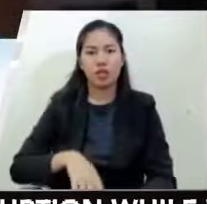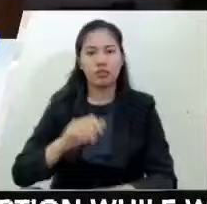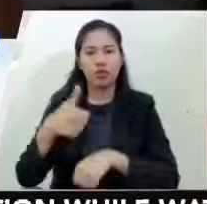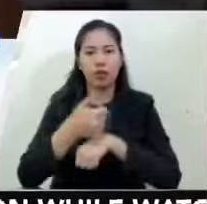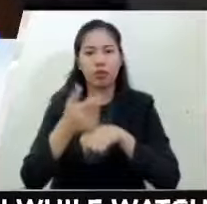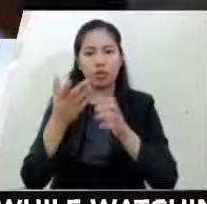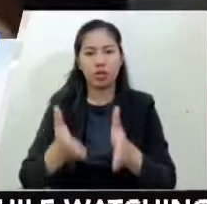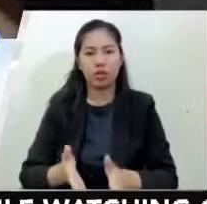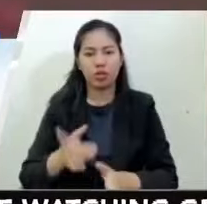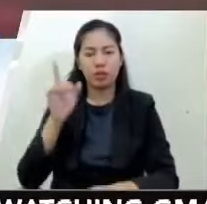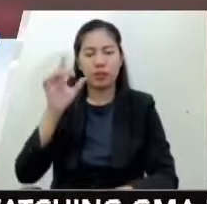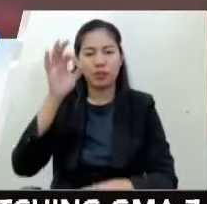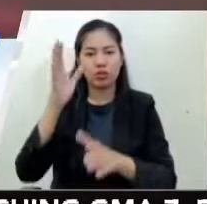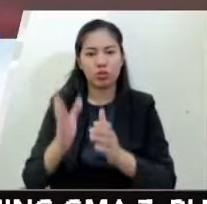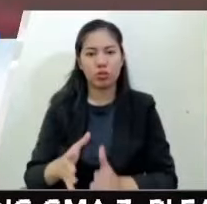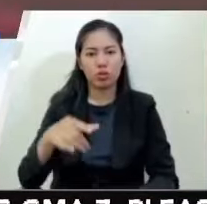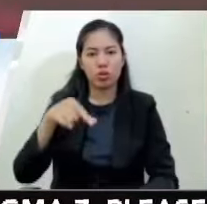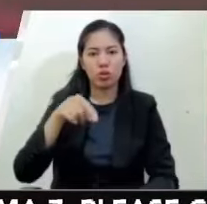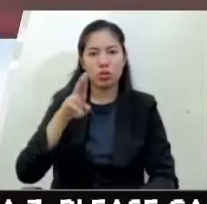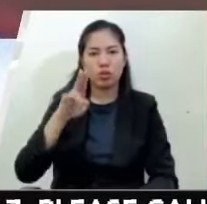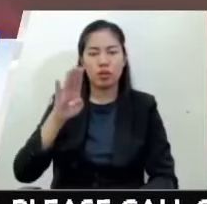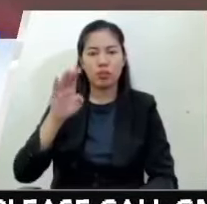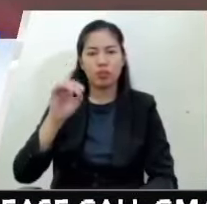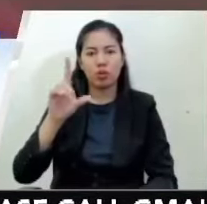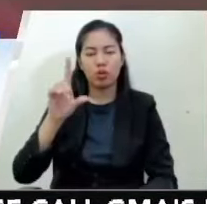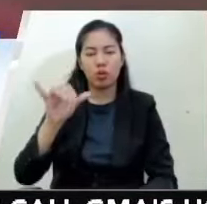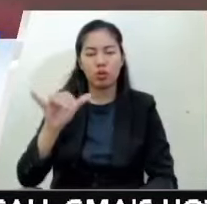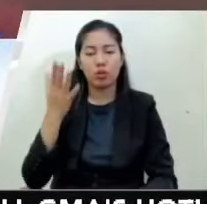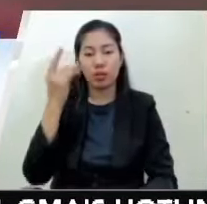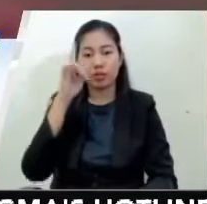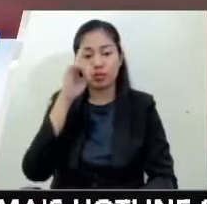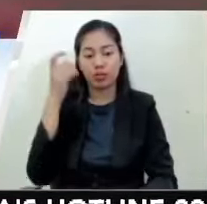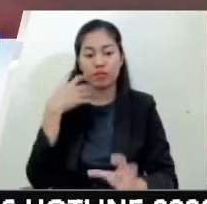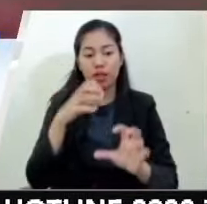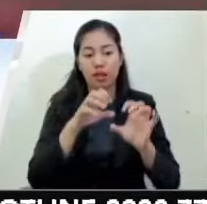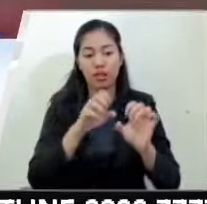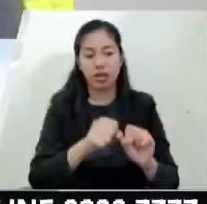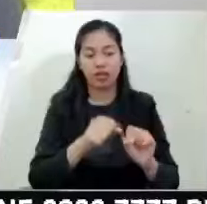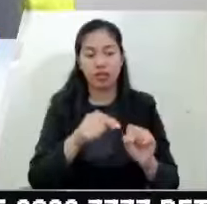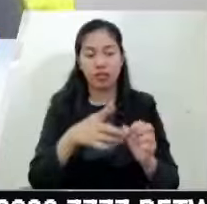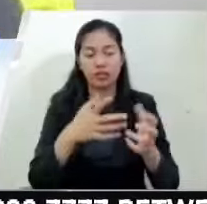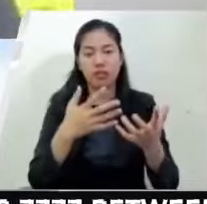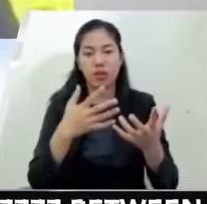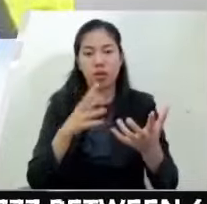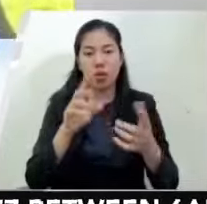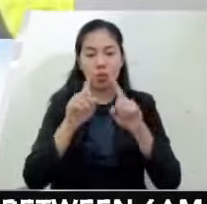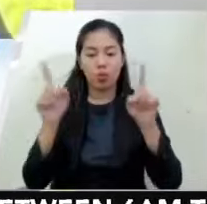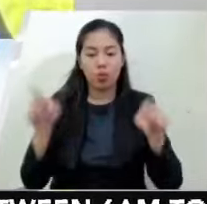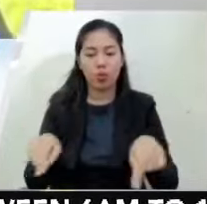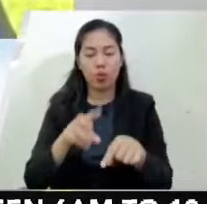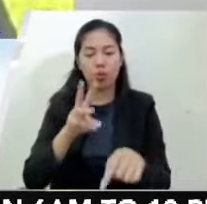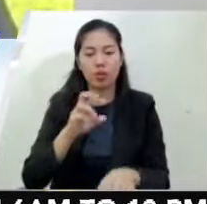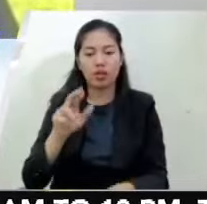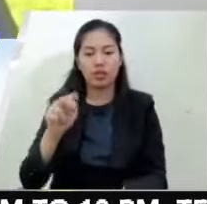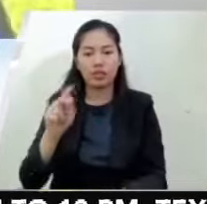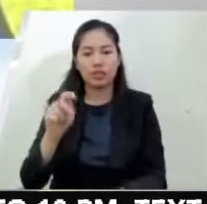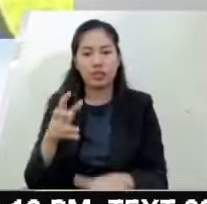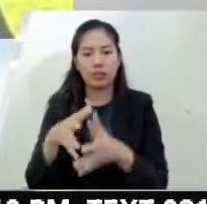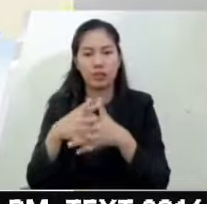patong na raw kasi sa kanyang ulo bunsod ng arrest warrant sa America para sa AP tatlong kaso ng sex trafficking fraud